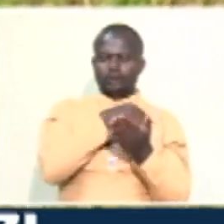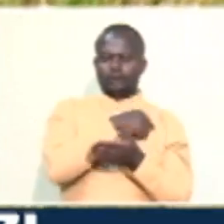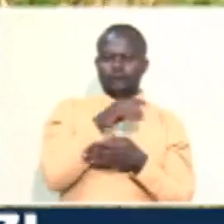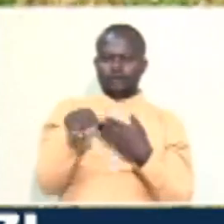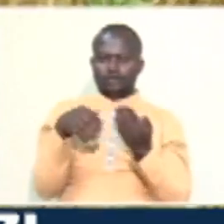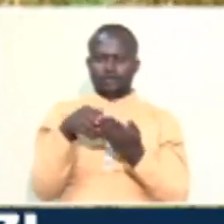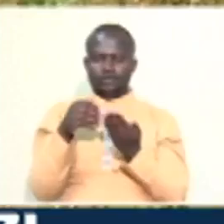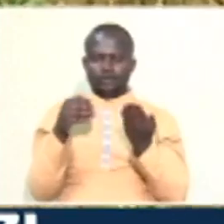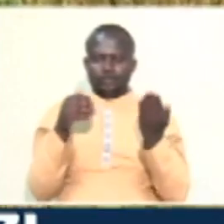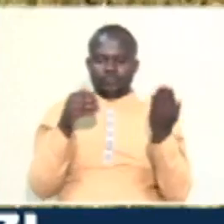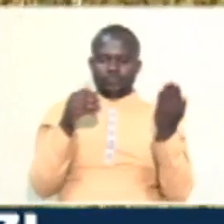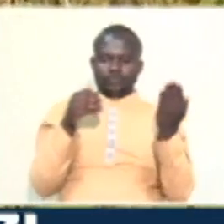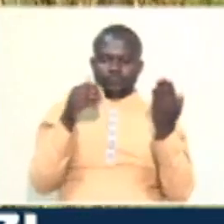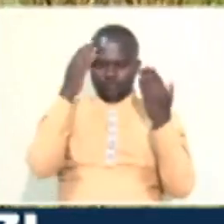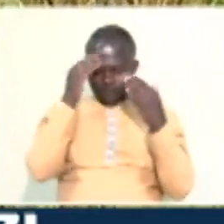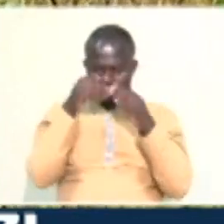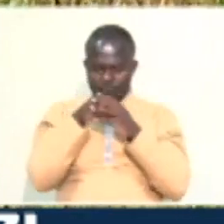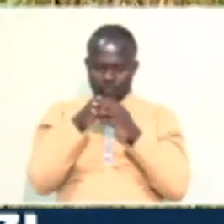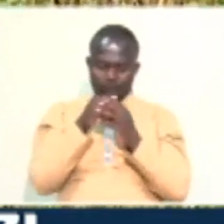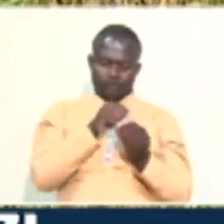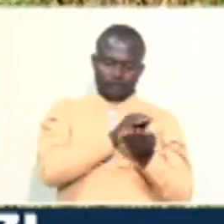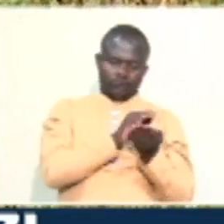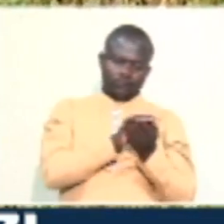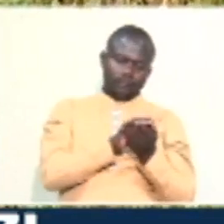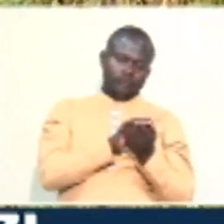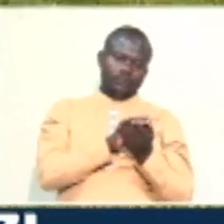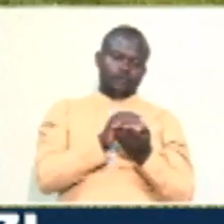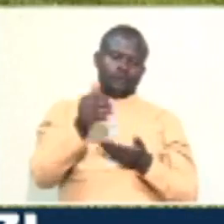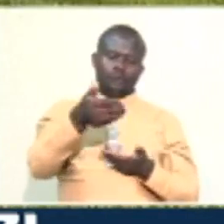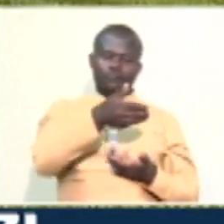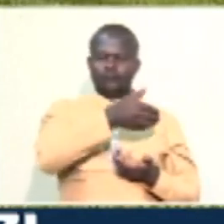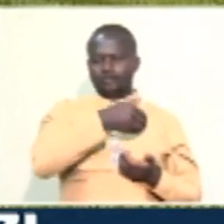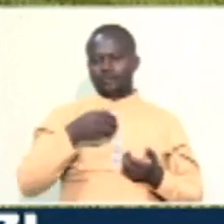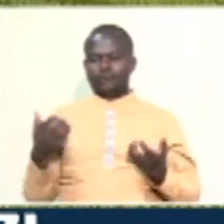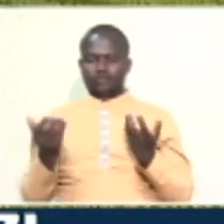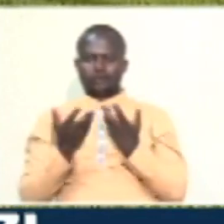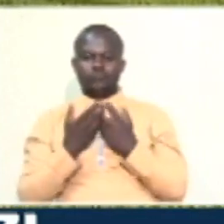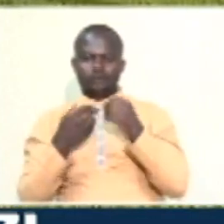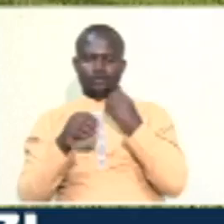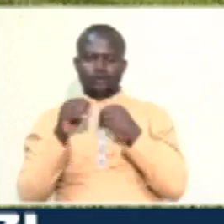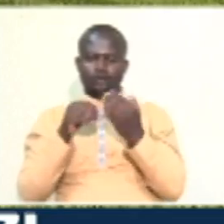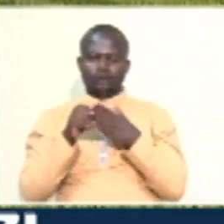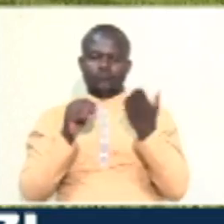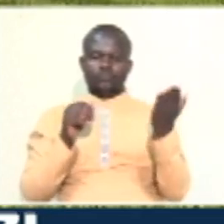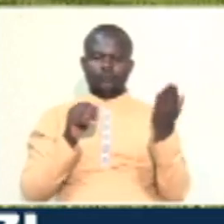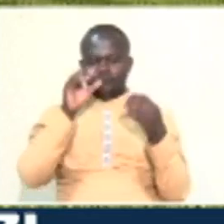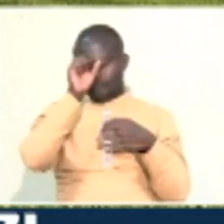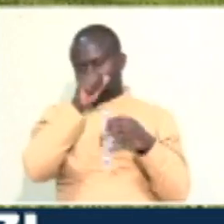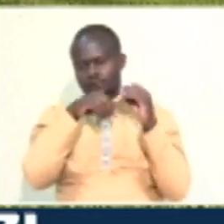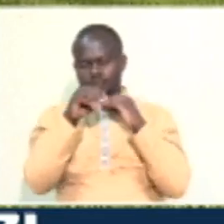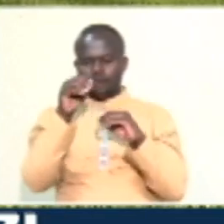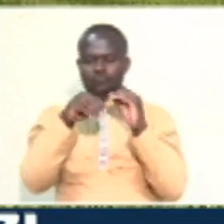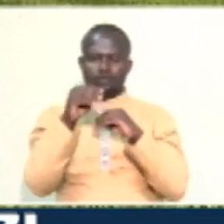remezo bubakiwe kugira ngo bahunike umusaruro ndetse bazabahuze n'amasoko abacuruzi banini bagure uwo musaruro